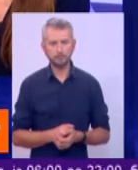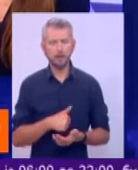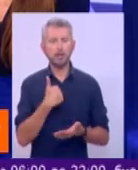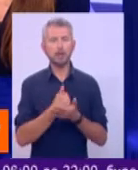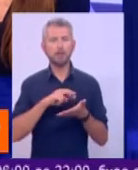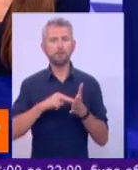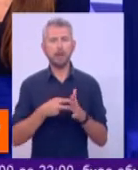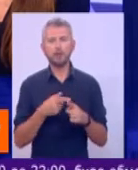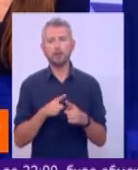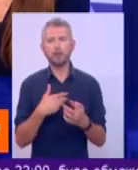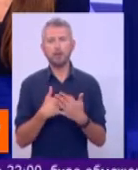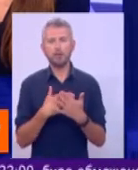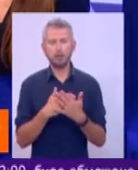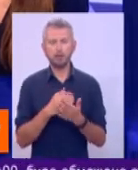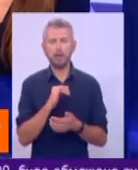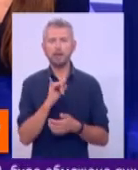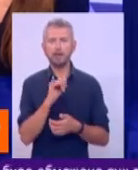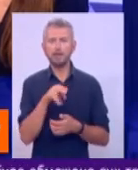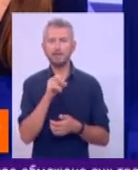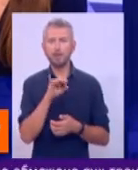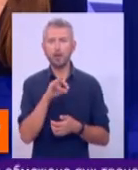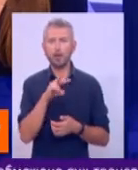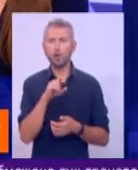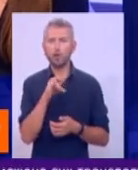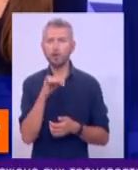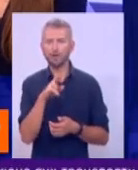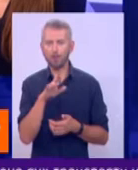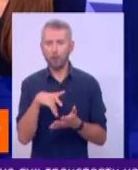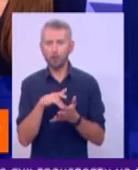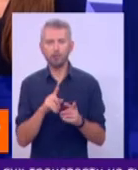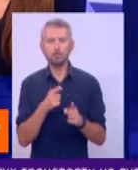генплан – это как бы идеология города, да? Это то, что, чем мы